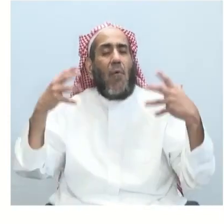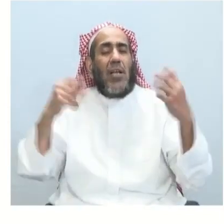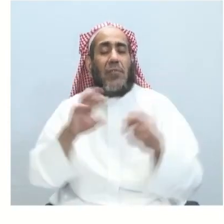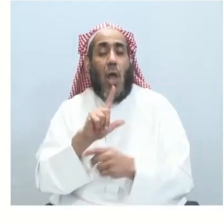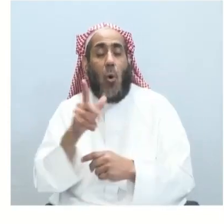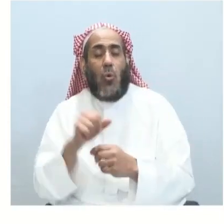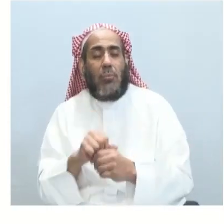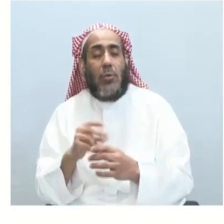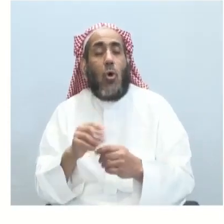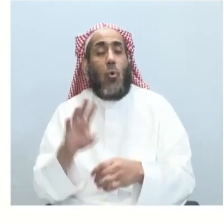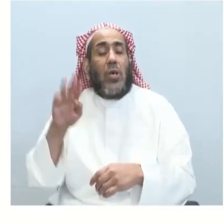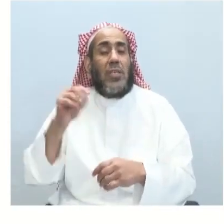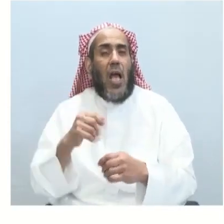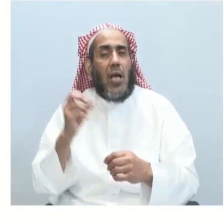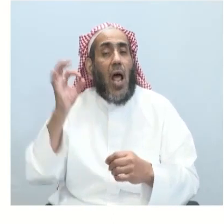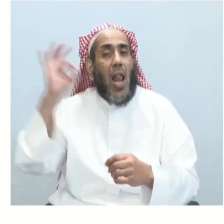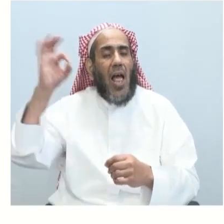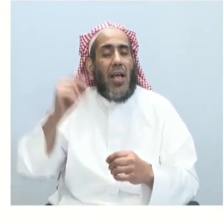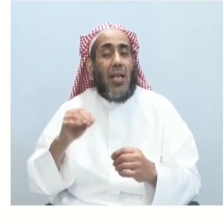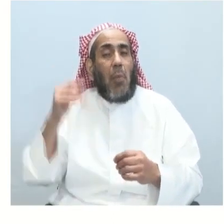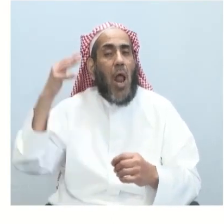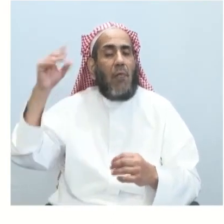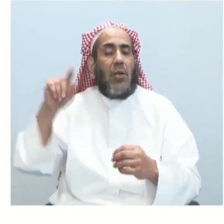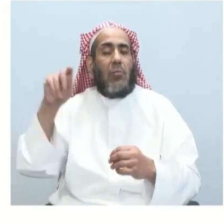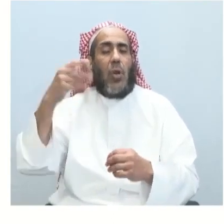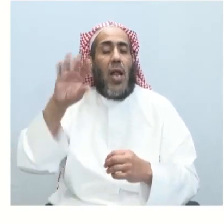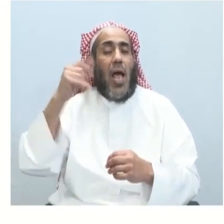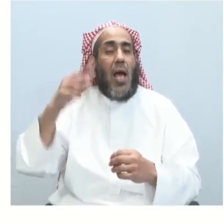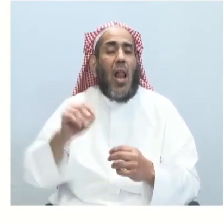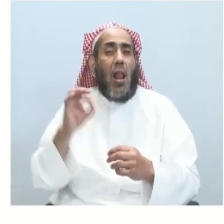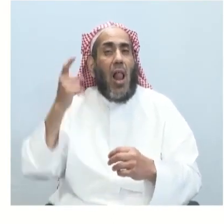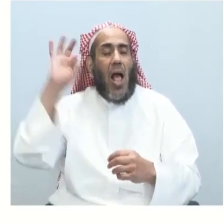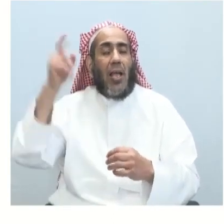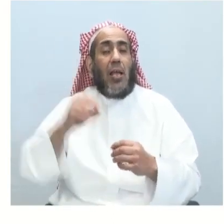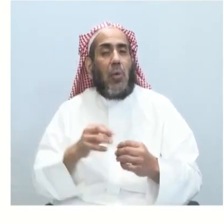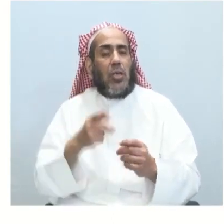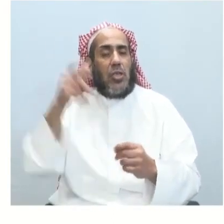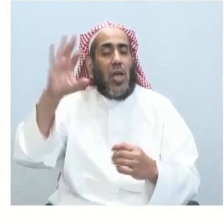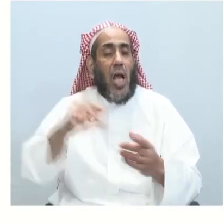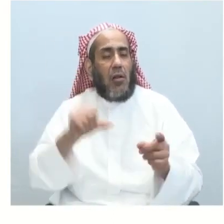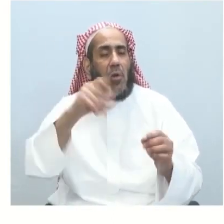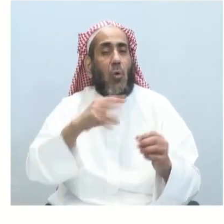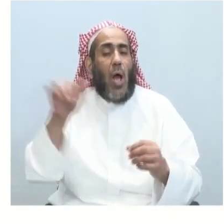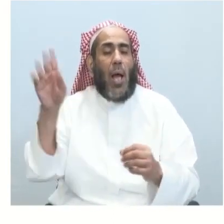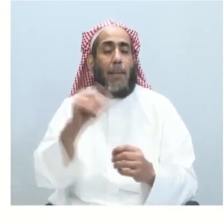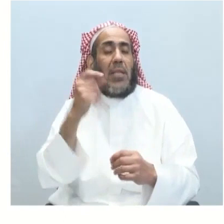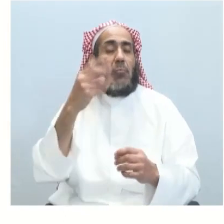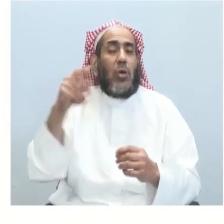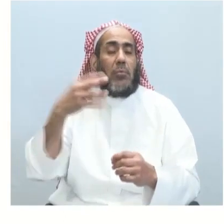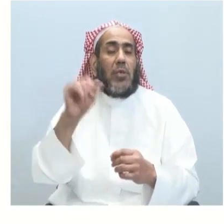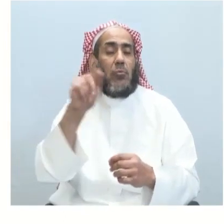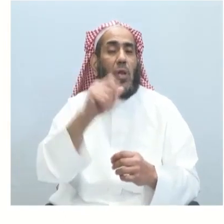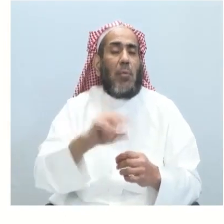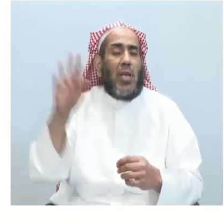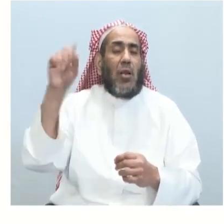يقول هنا طبعا هو الشاعر الحكيم الفيلسوف ابو العلاء المعري هو الحكيم اي فيلسوف الشاعر الناقد هو احمد بن عبد الله بن سليمان